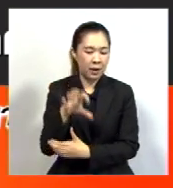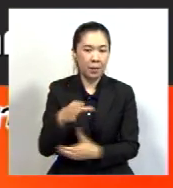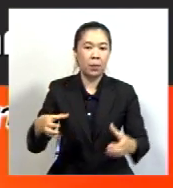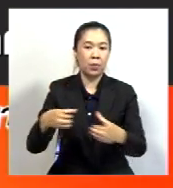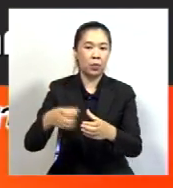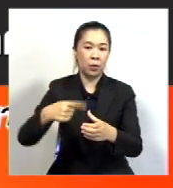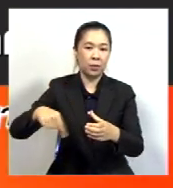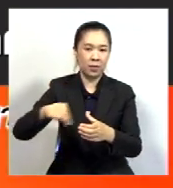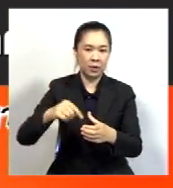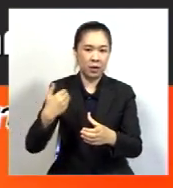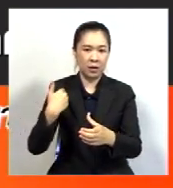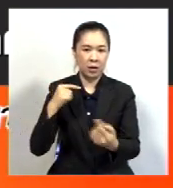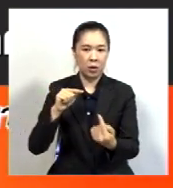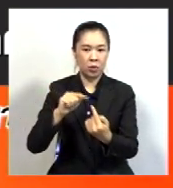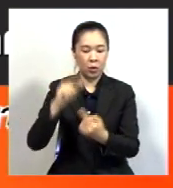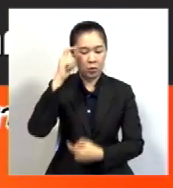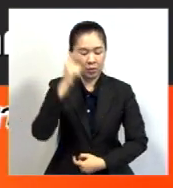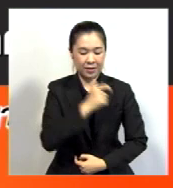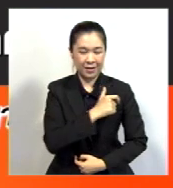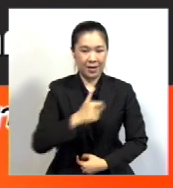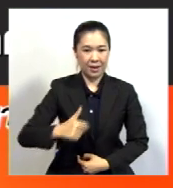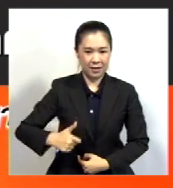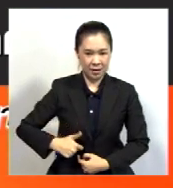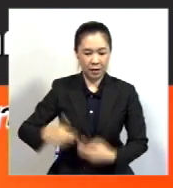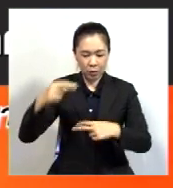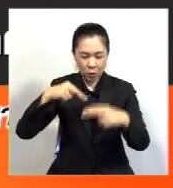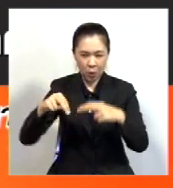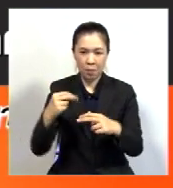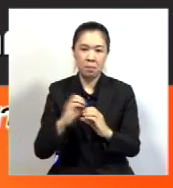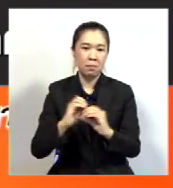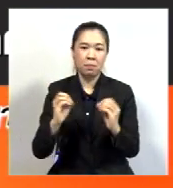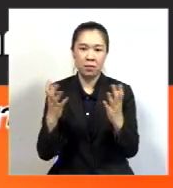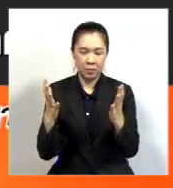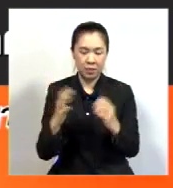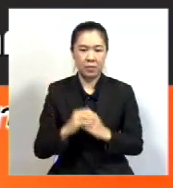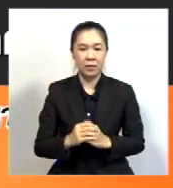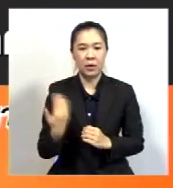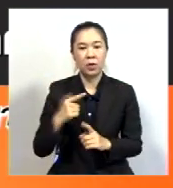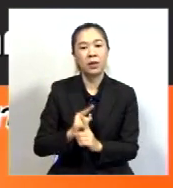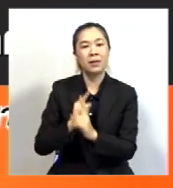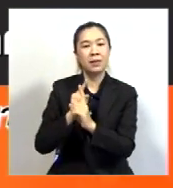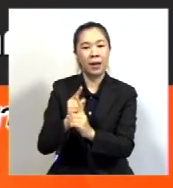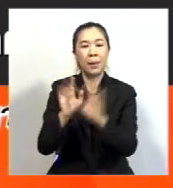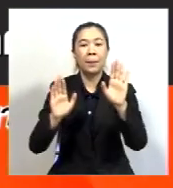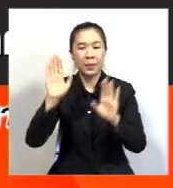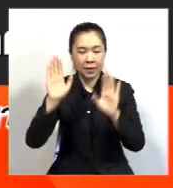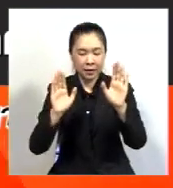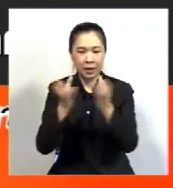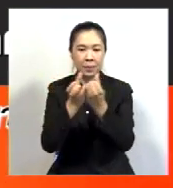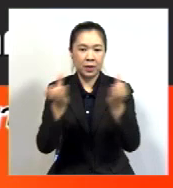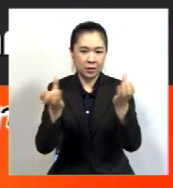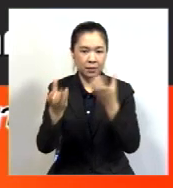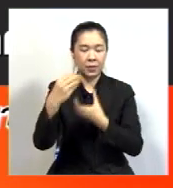กเลี่ยงคำว่าอันมีพระมหากษัตริย์ทรงเป็นประมุขแต่ใช้คำว่าประชาธิปไตยตามรัฐธรรมนูญครับนอกจ